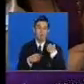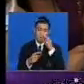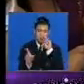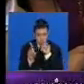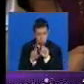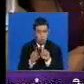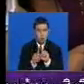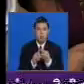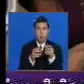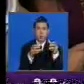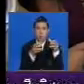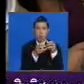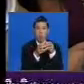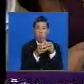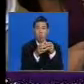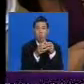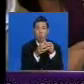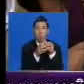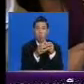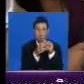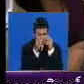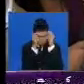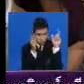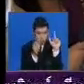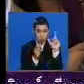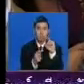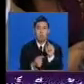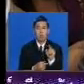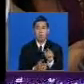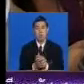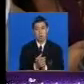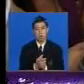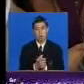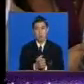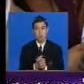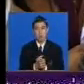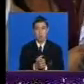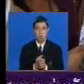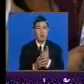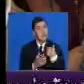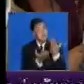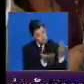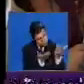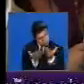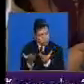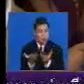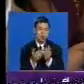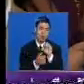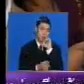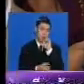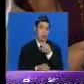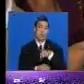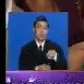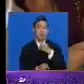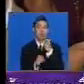านทั้งหลายเหล่านี้เนี่ยเป็นบุคคลที่สมควรเพียงแค่เชิญท่านมาแจ้งข้อกล่าวหา